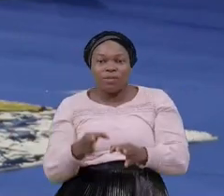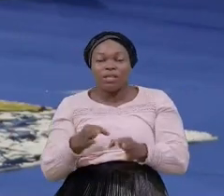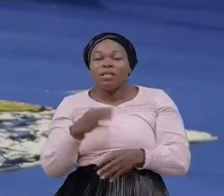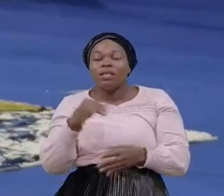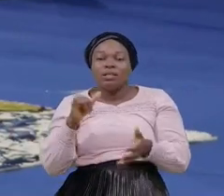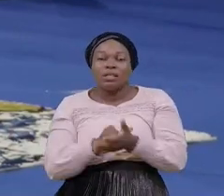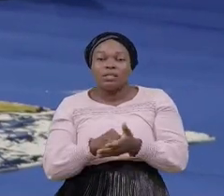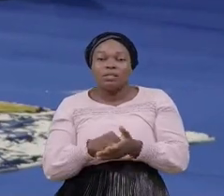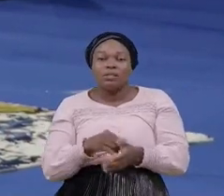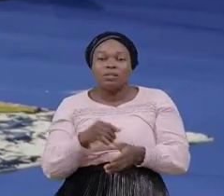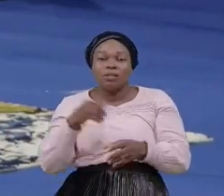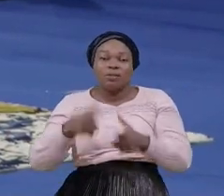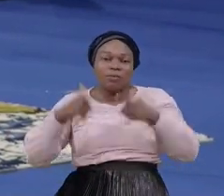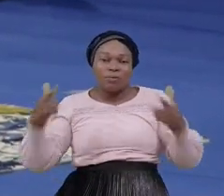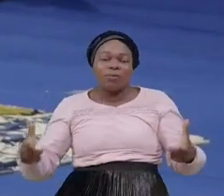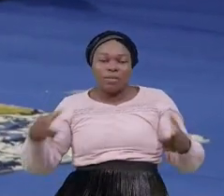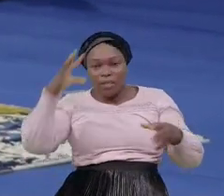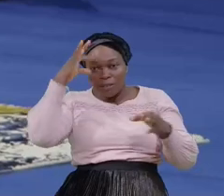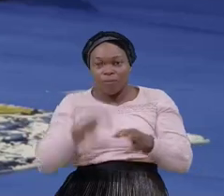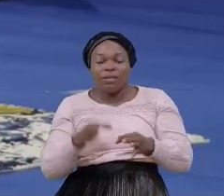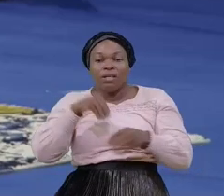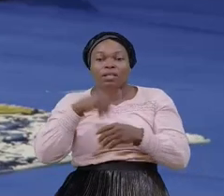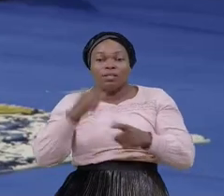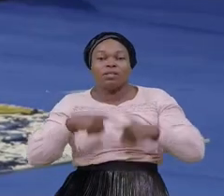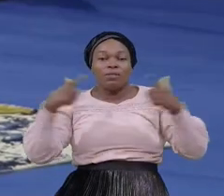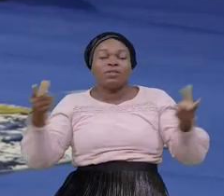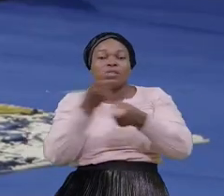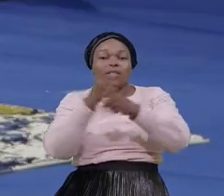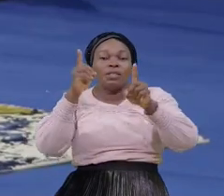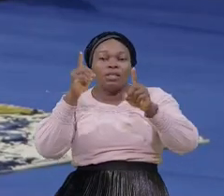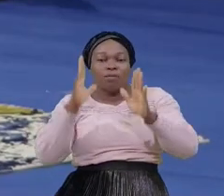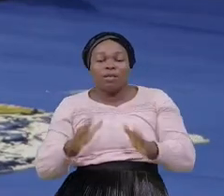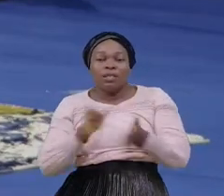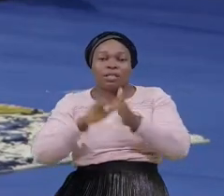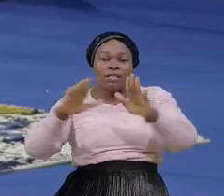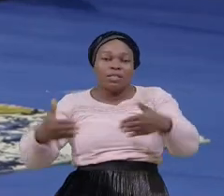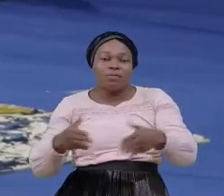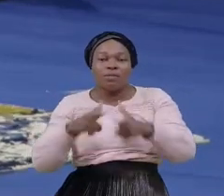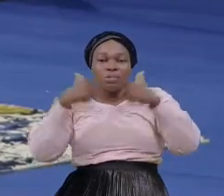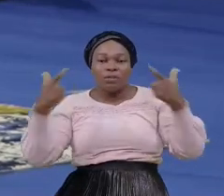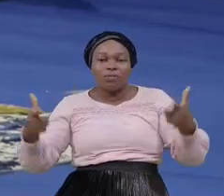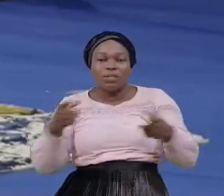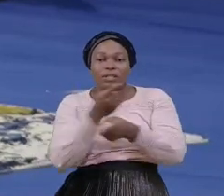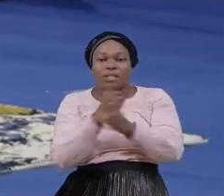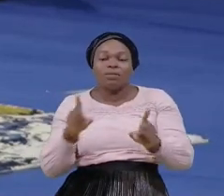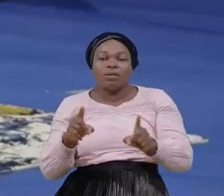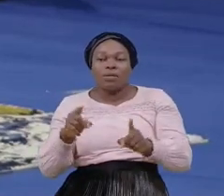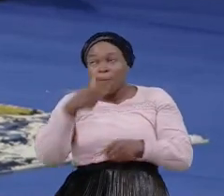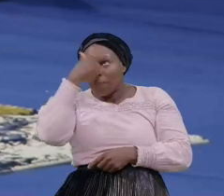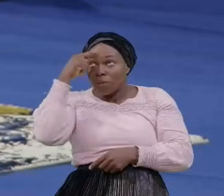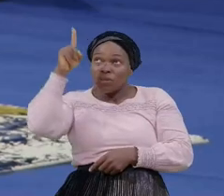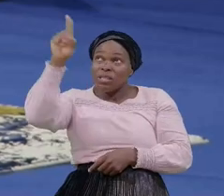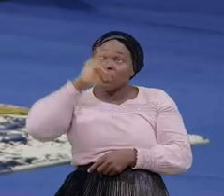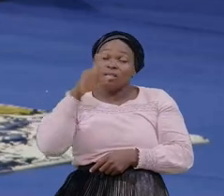est le grand libérateur qui nous donne la grande délivrance. Parce que voici celui-là qui